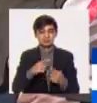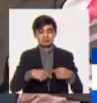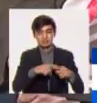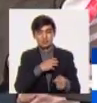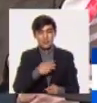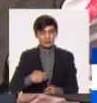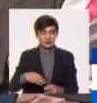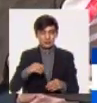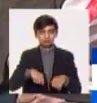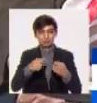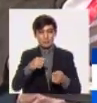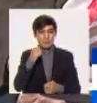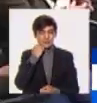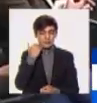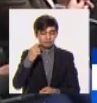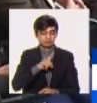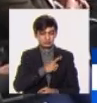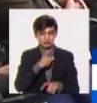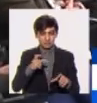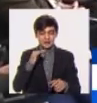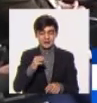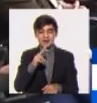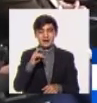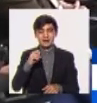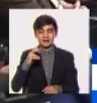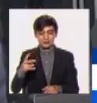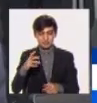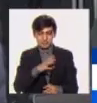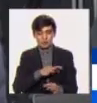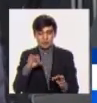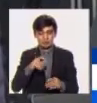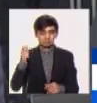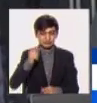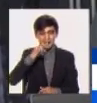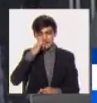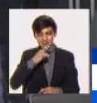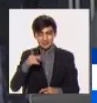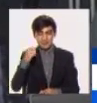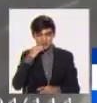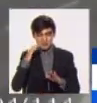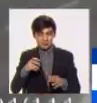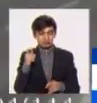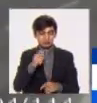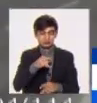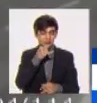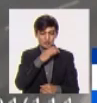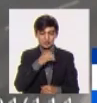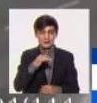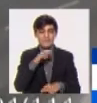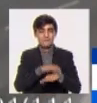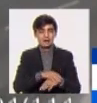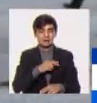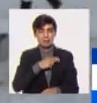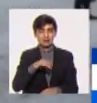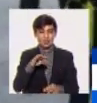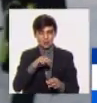комиссия передала данные московским экспертам, но из-за карантина они не могут прилететь в Казахстан. Уголовное дело по факту смерти пассажиров